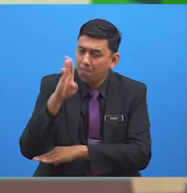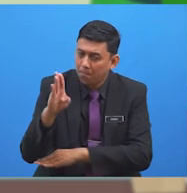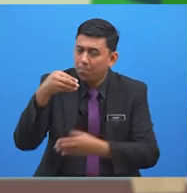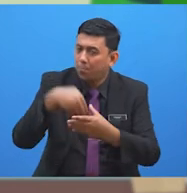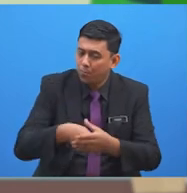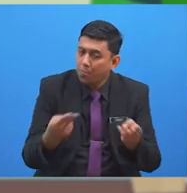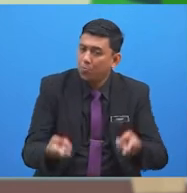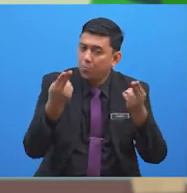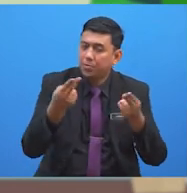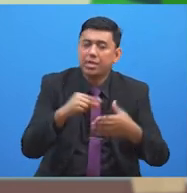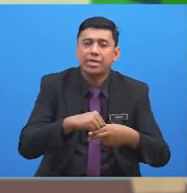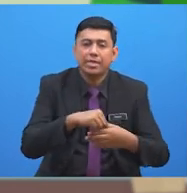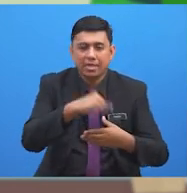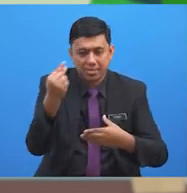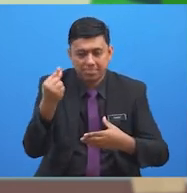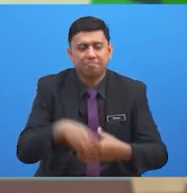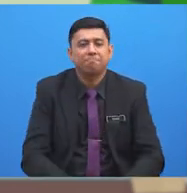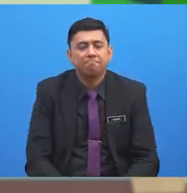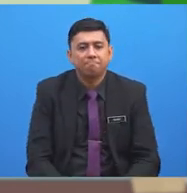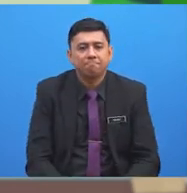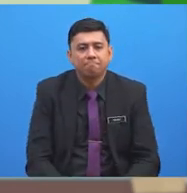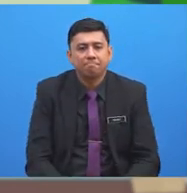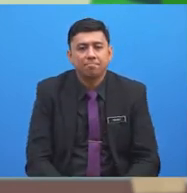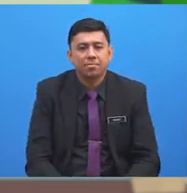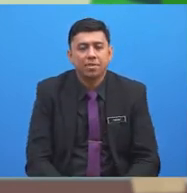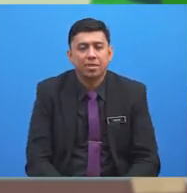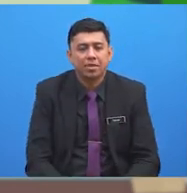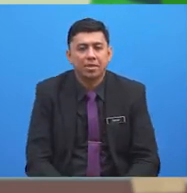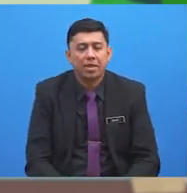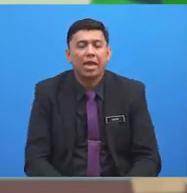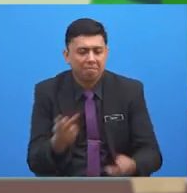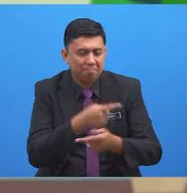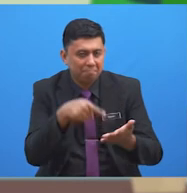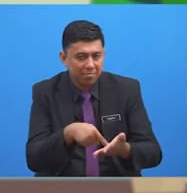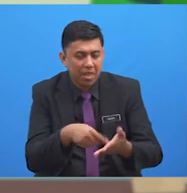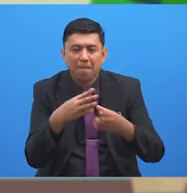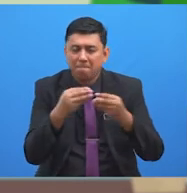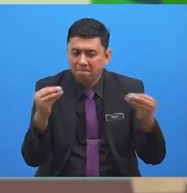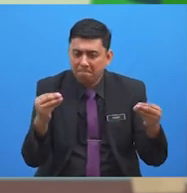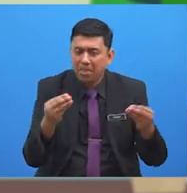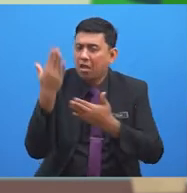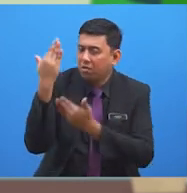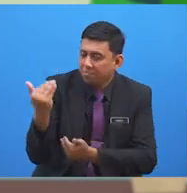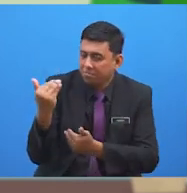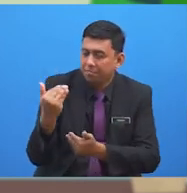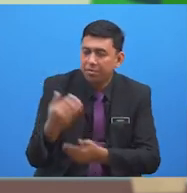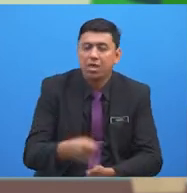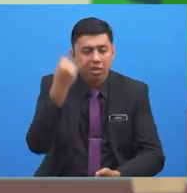Sekian daripada saya kali ini. Diharapkan ilmu ini bermanfaat kepada semua pelajar.